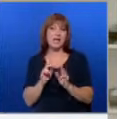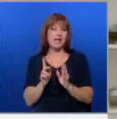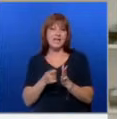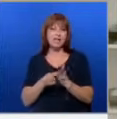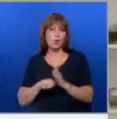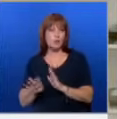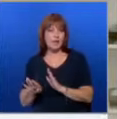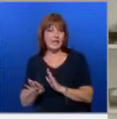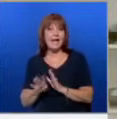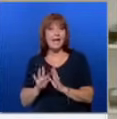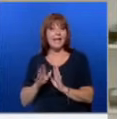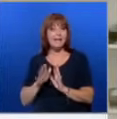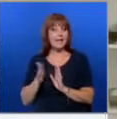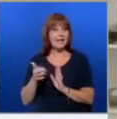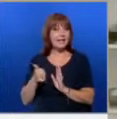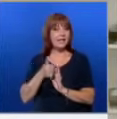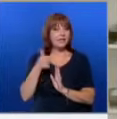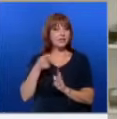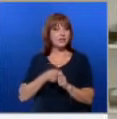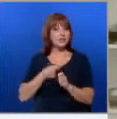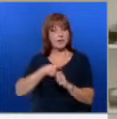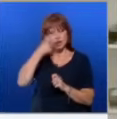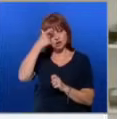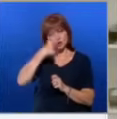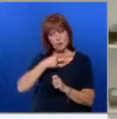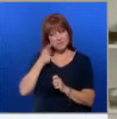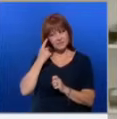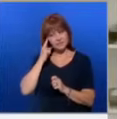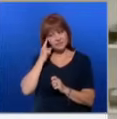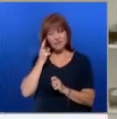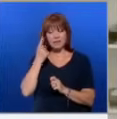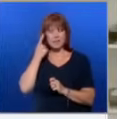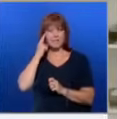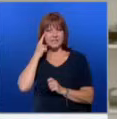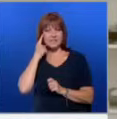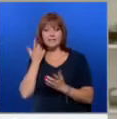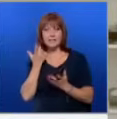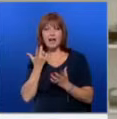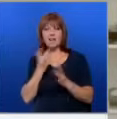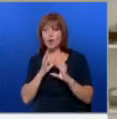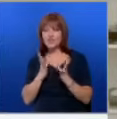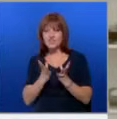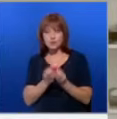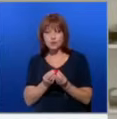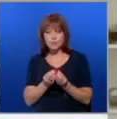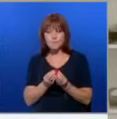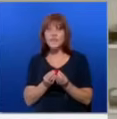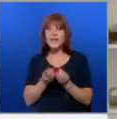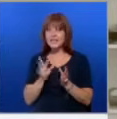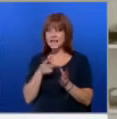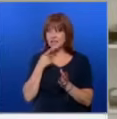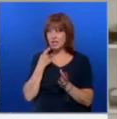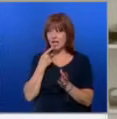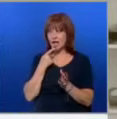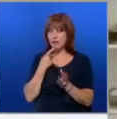Дали чуждестранните лидери ще си направят собствени оценки и ще се опитат да преценят как стоят нещата, със сигурност. Но дали ще кажат